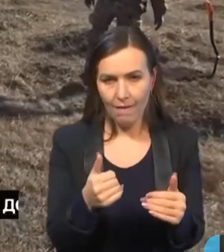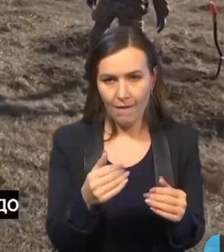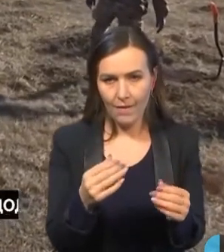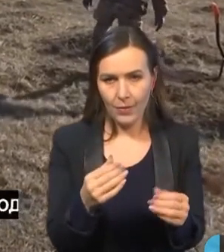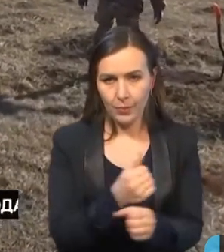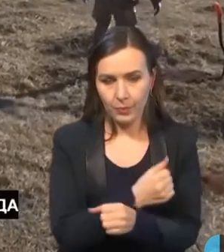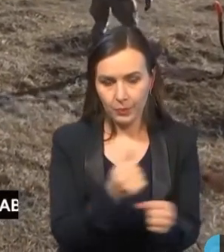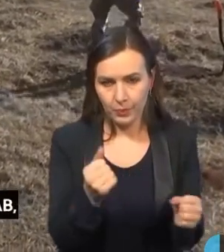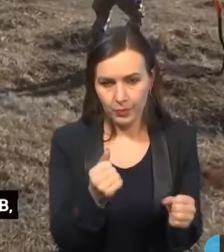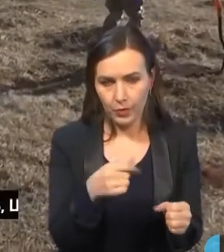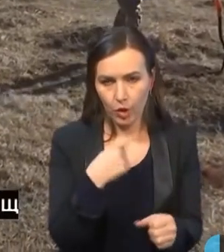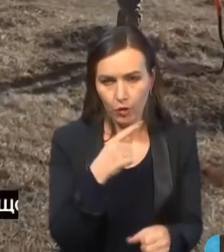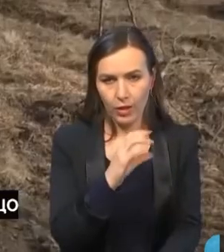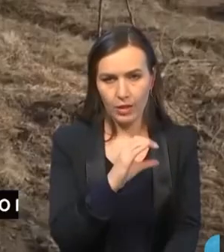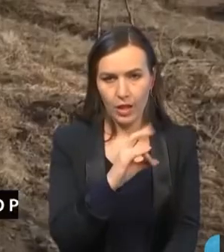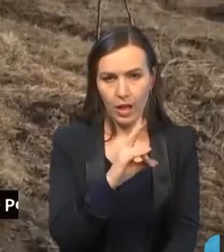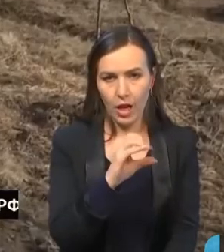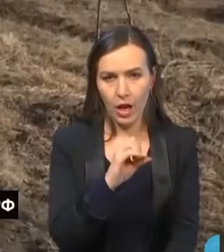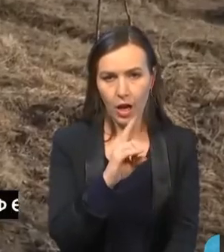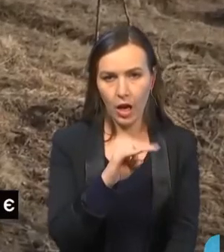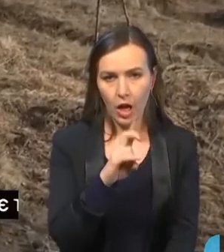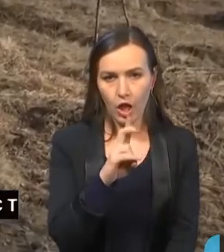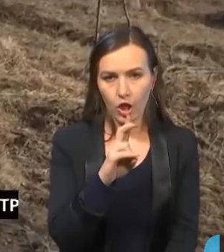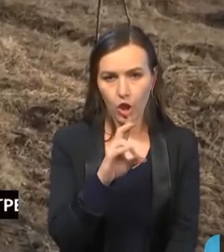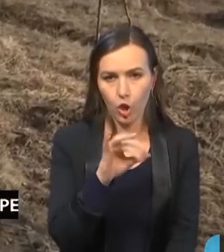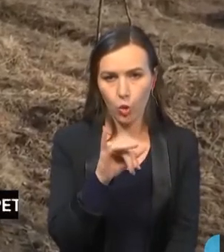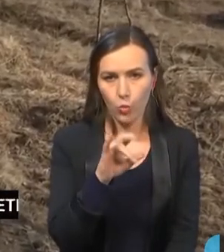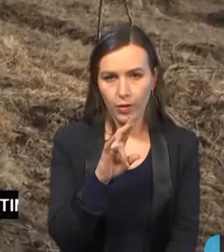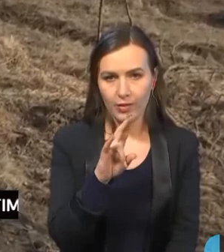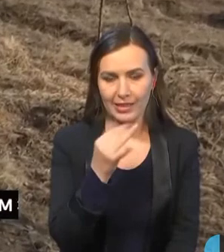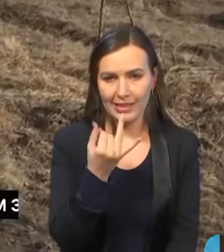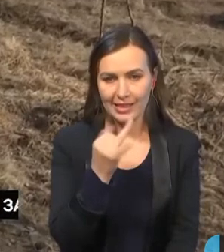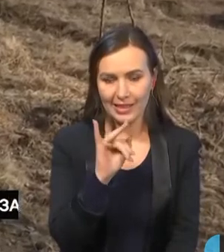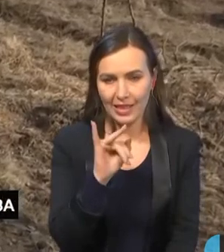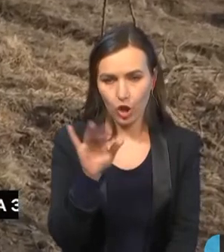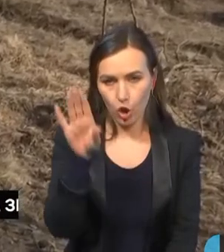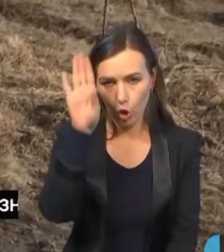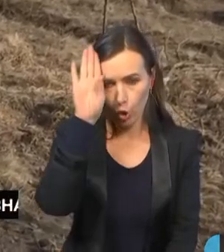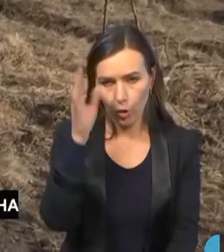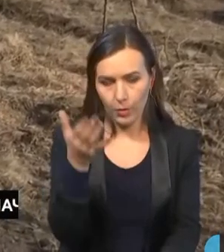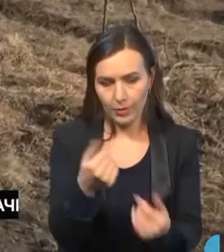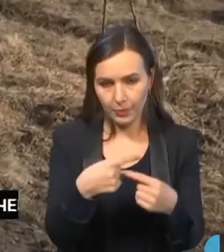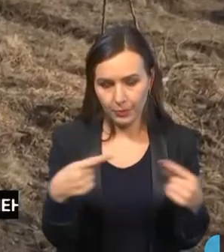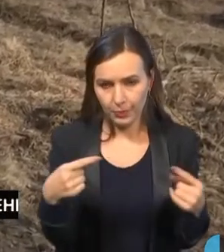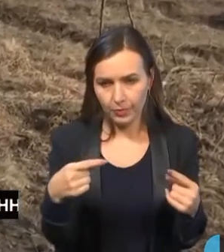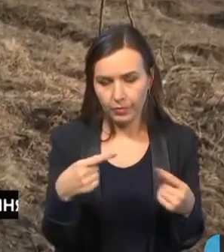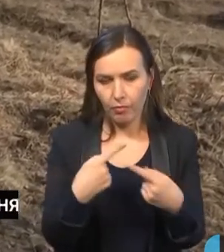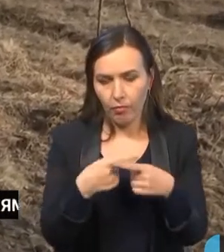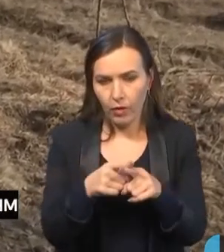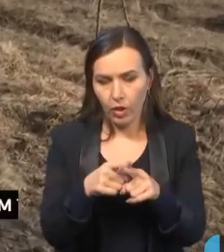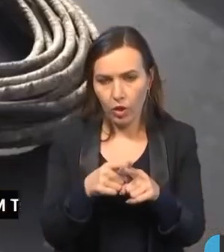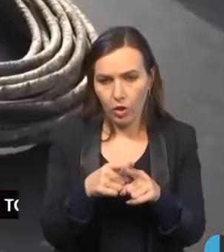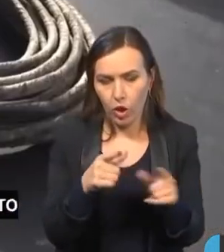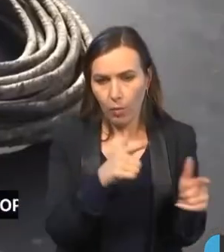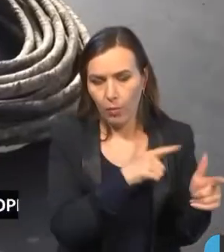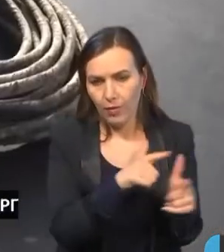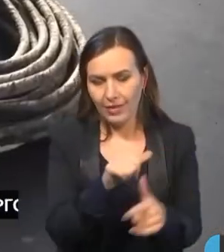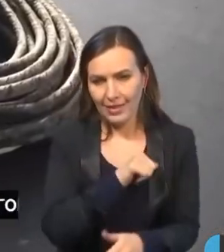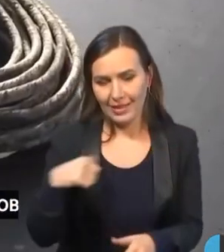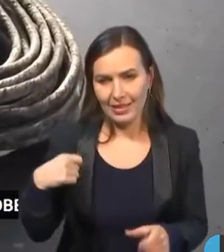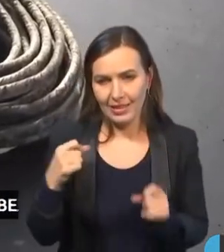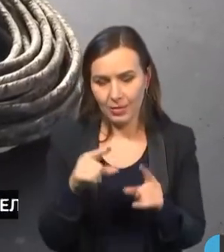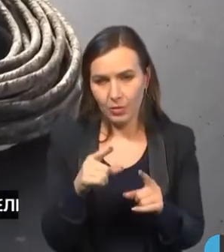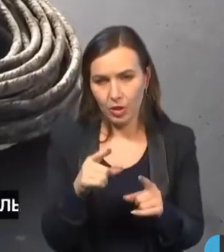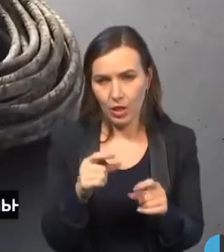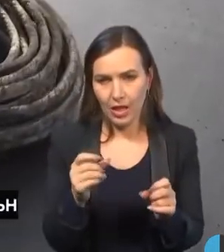каже Сергій Кадлубівський. Хлопці отримали вогнепровідний шнур і капсуля-детонатор для того, щоб виготовити самостійно